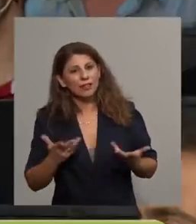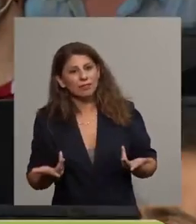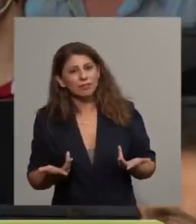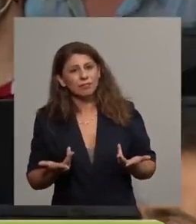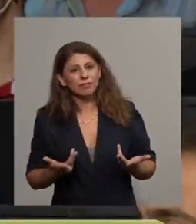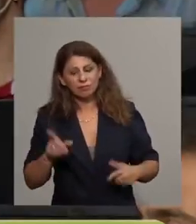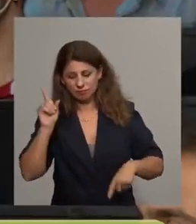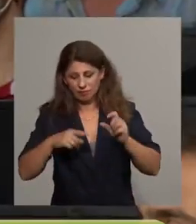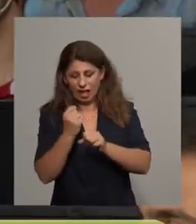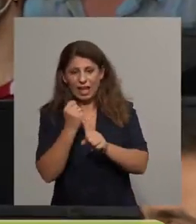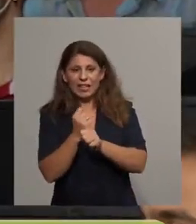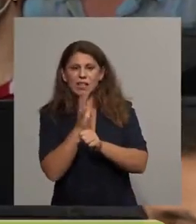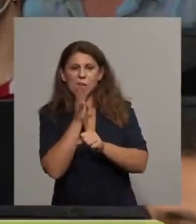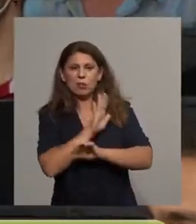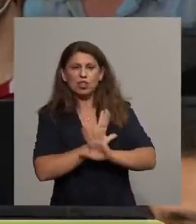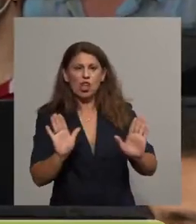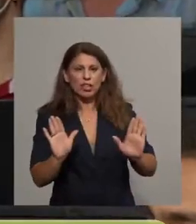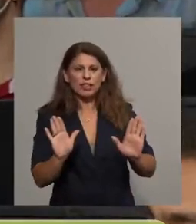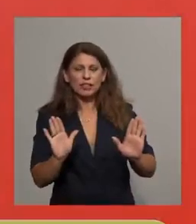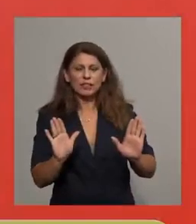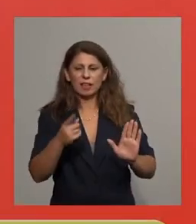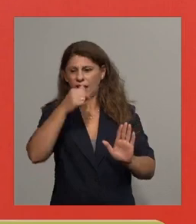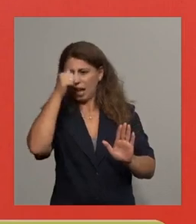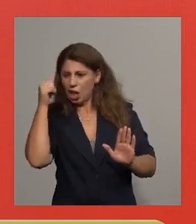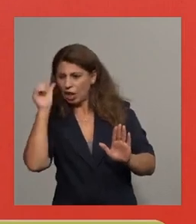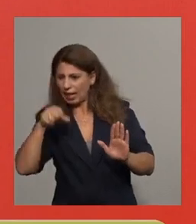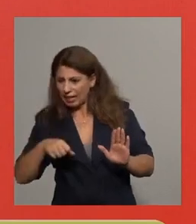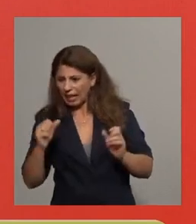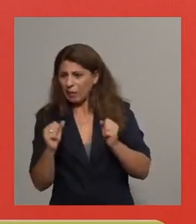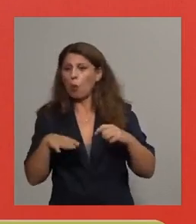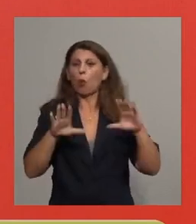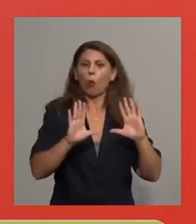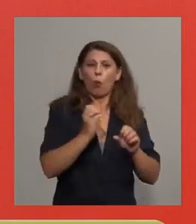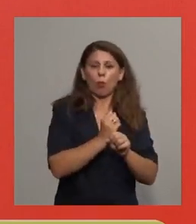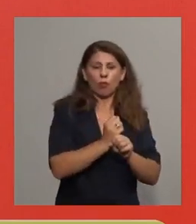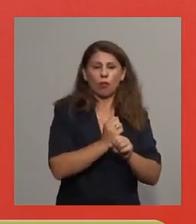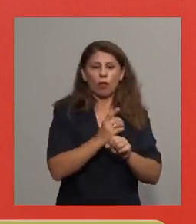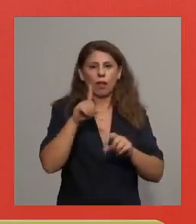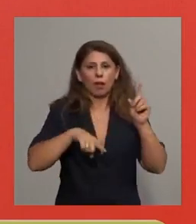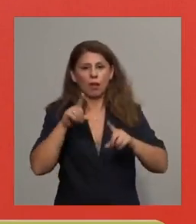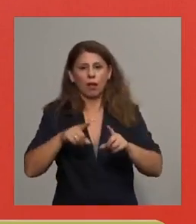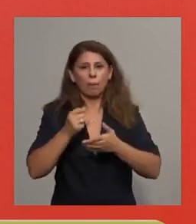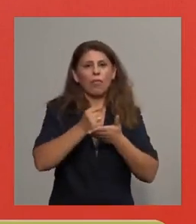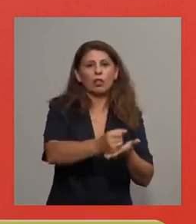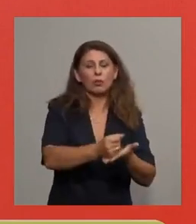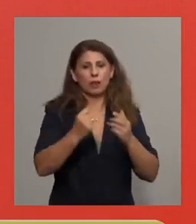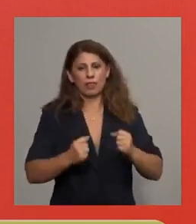Εποχικές εργασίες, προσωρινή αποσχόληση, ορισμένες επιδοτούμενες